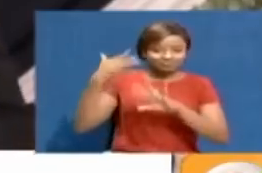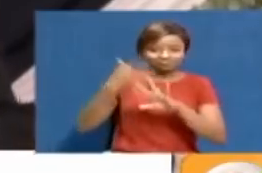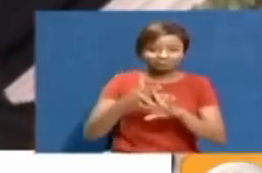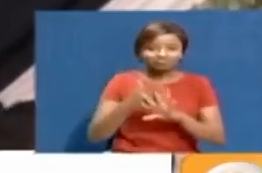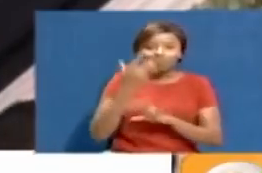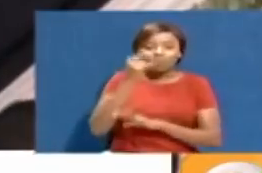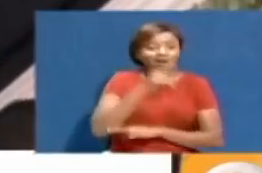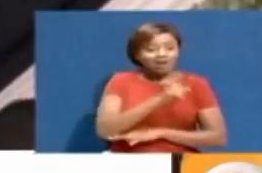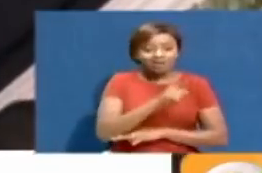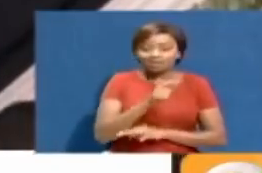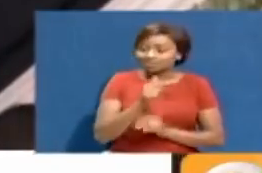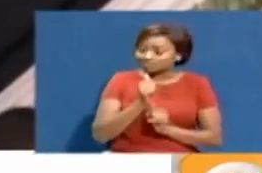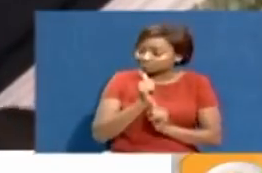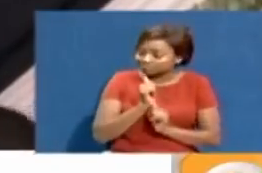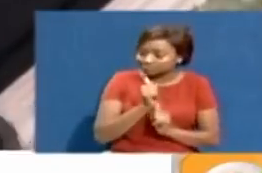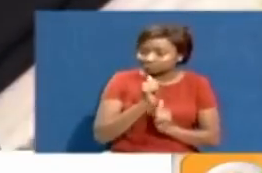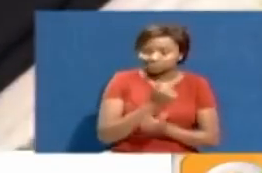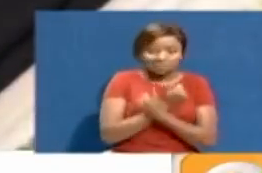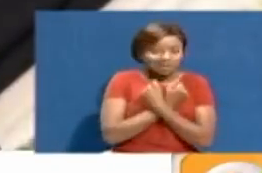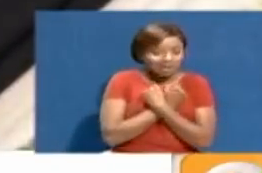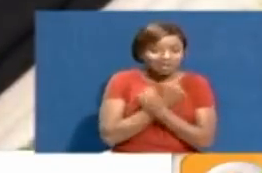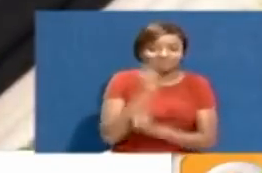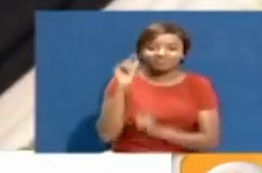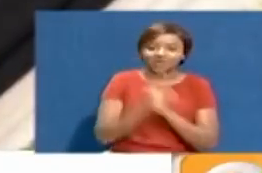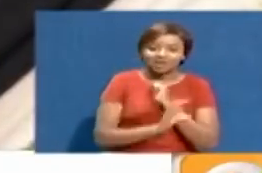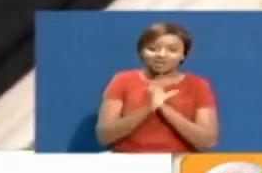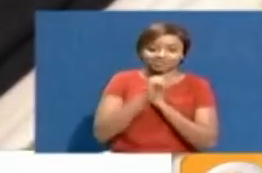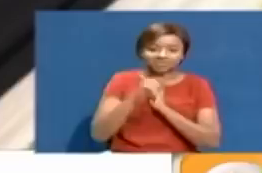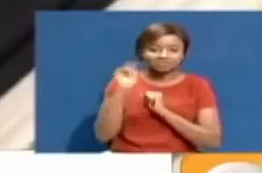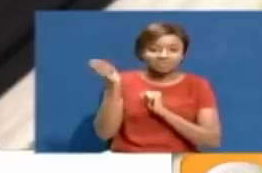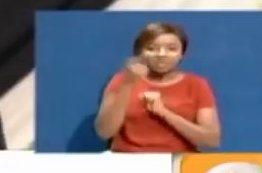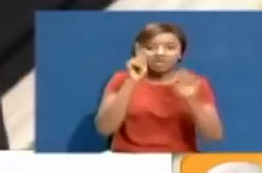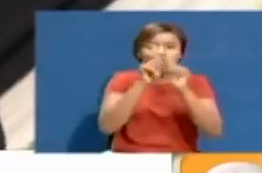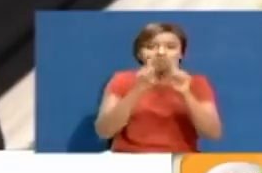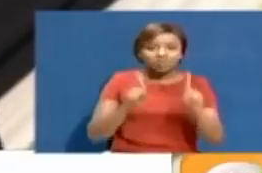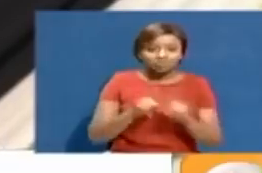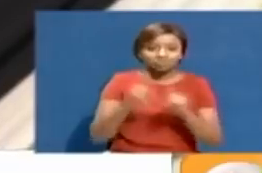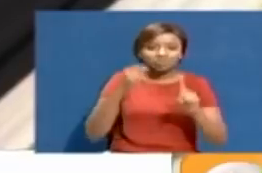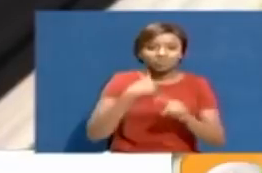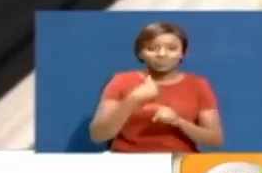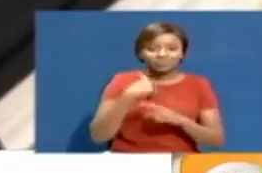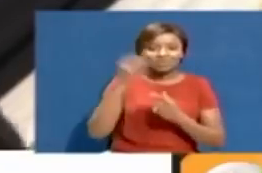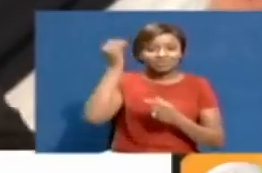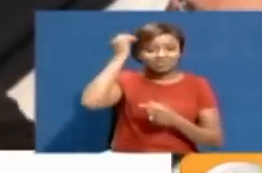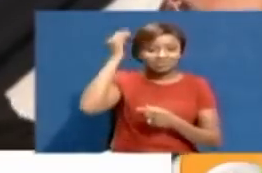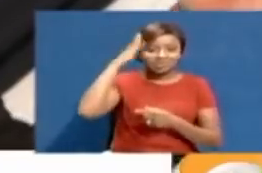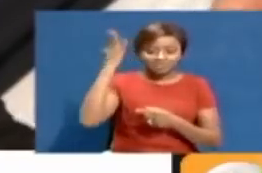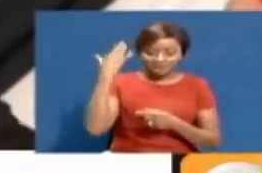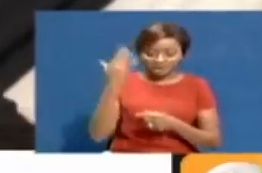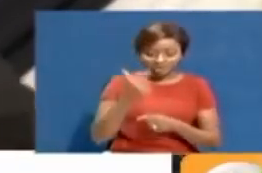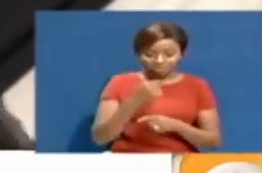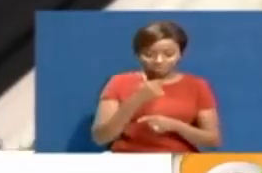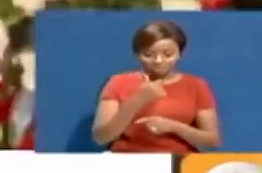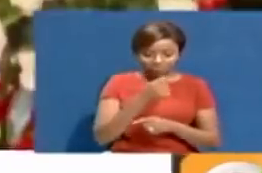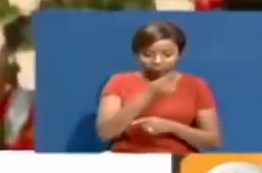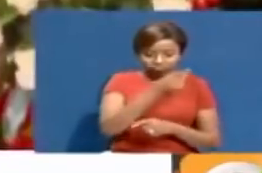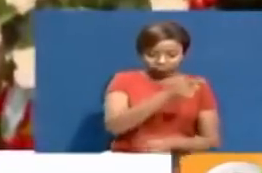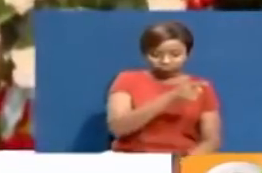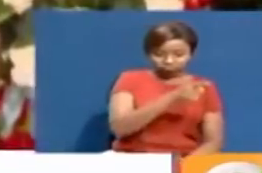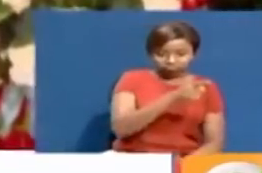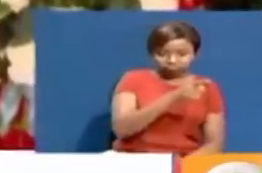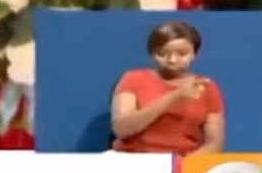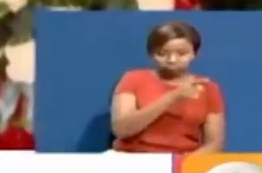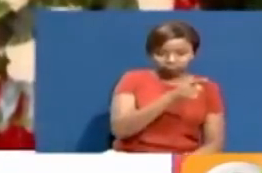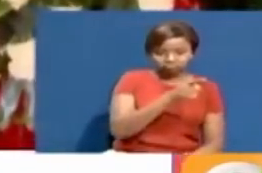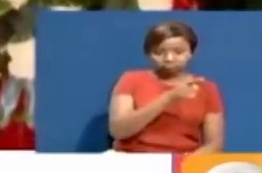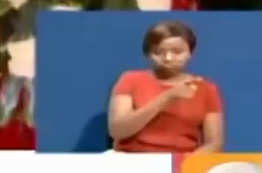a great patriotic Kenyan. I find that at the time the relationship between the late Musa